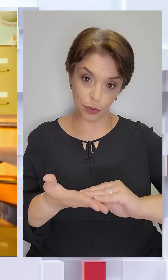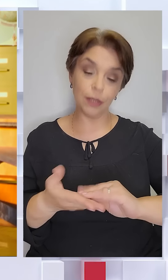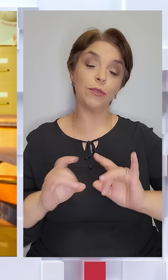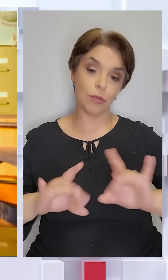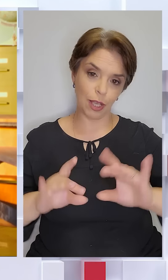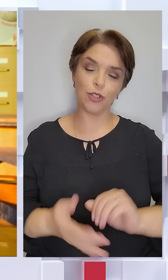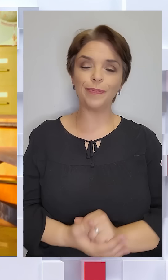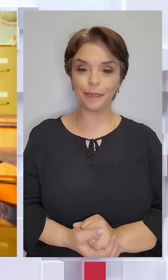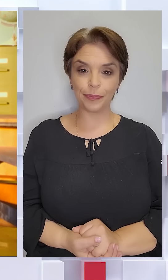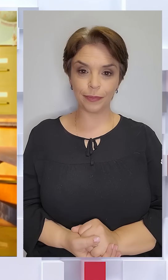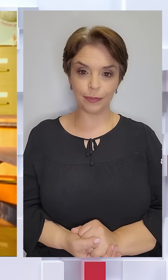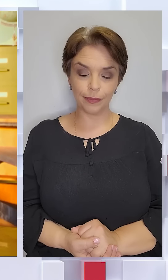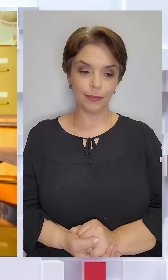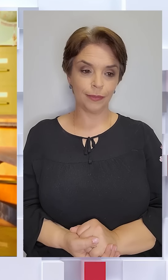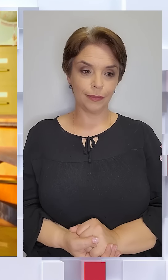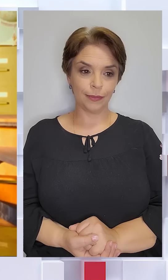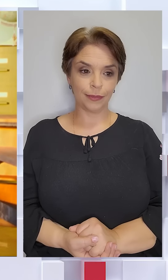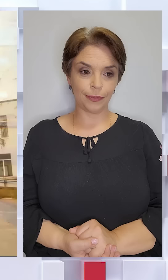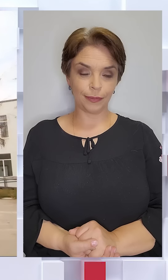Інна Боднар усе розкаже.